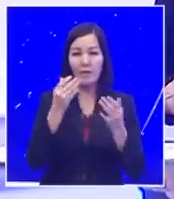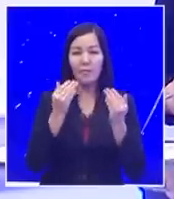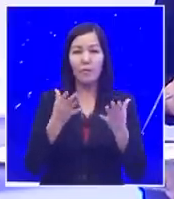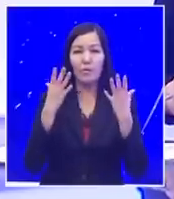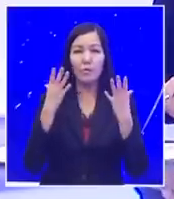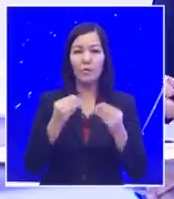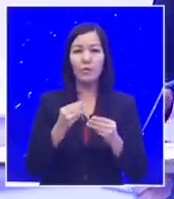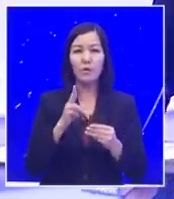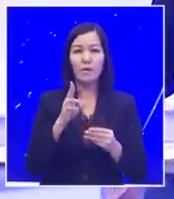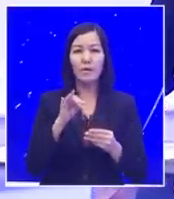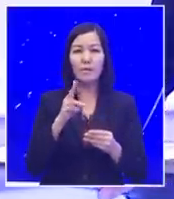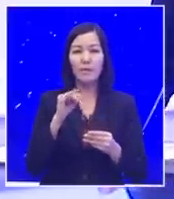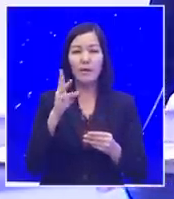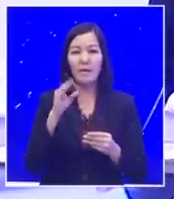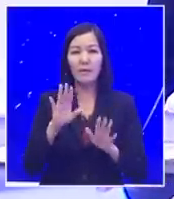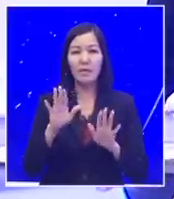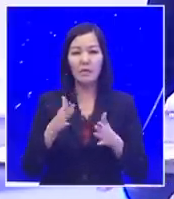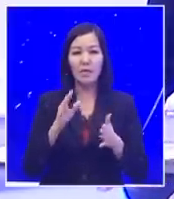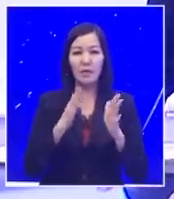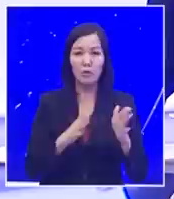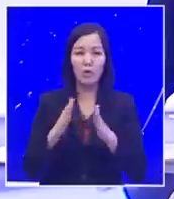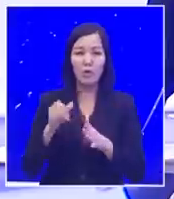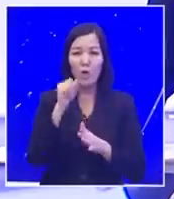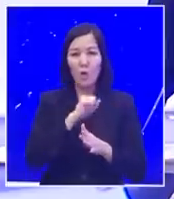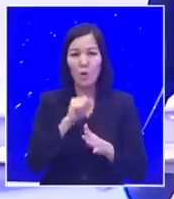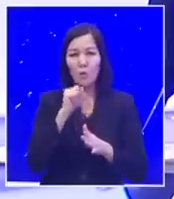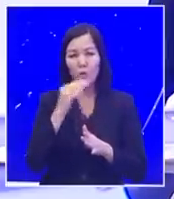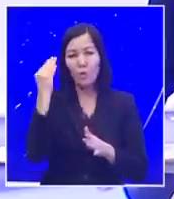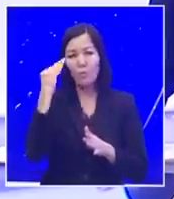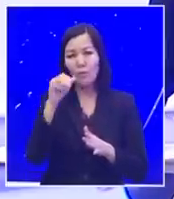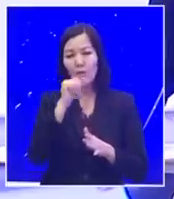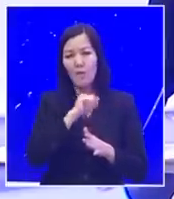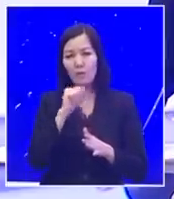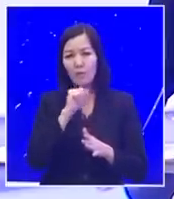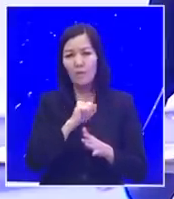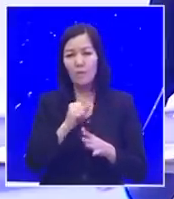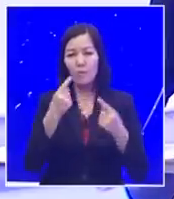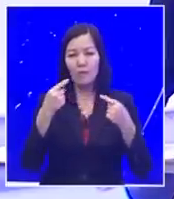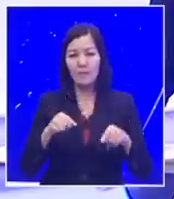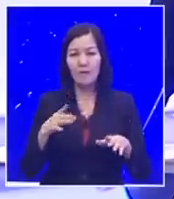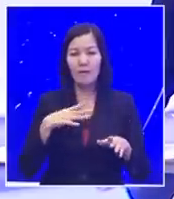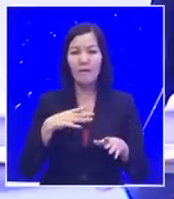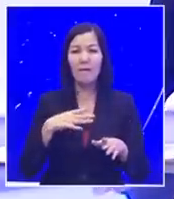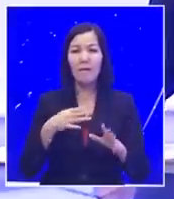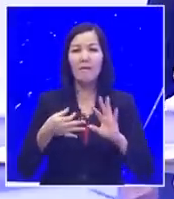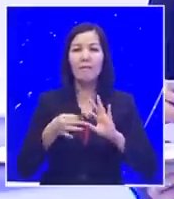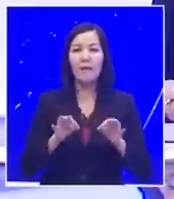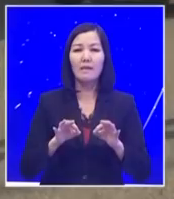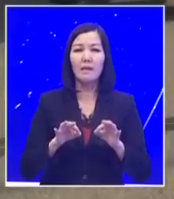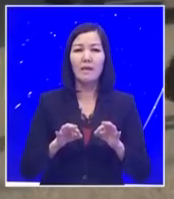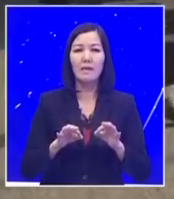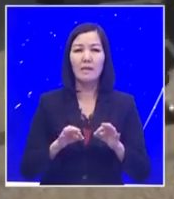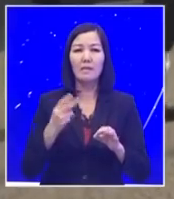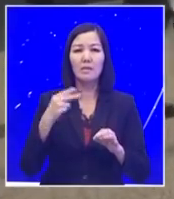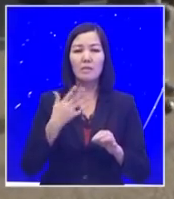бүгінгі күні өңірде криминогендік жағдай тұрақты, ұрлық қарлық бөтеннің мүлкін қымқыру бір шама қысқарған, дейді мамандар. Нақтырақ